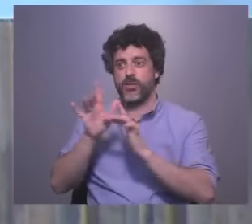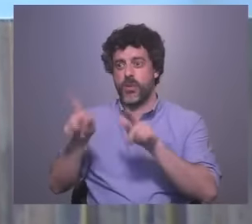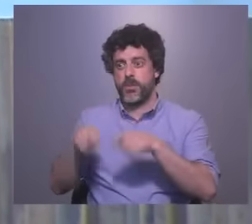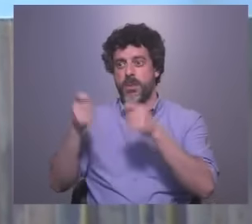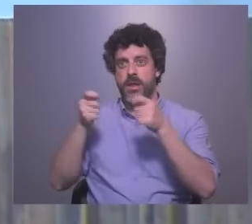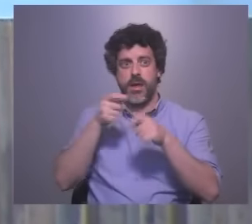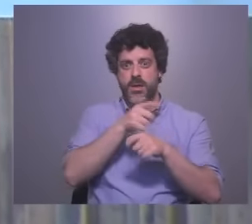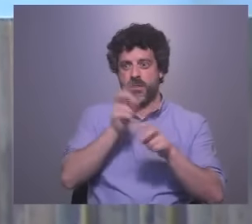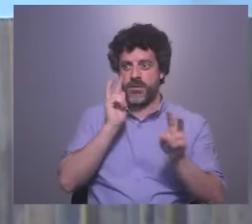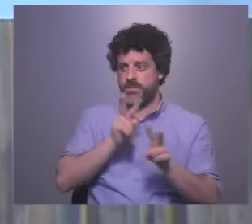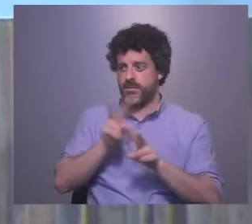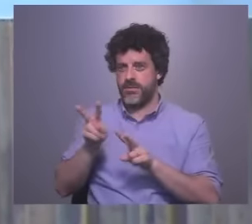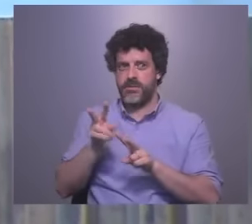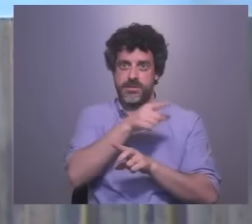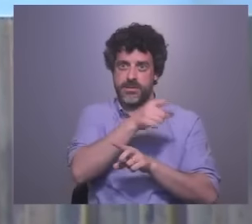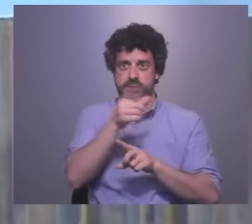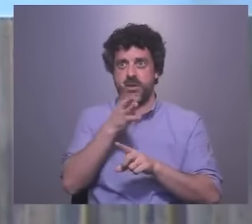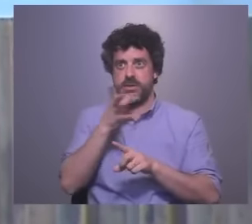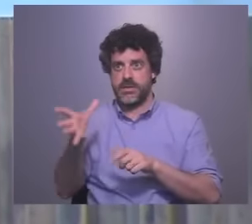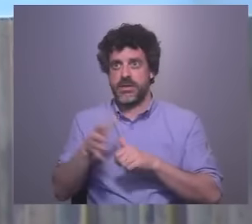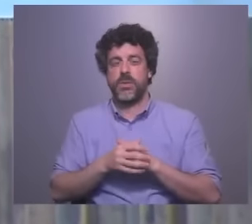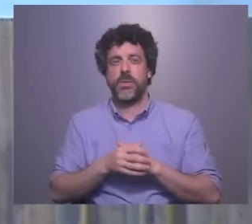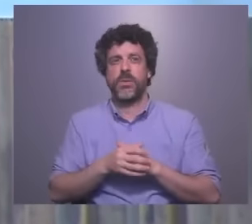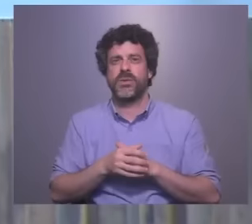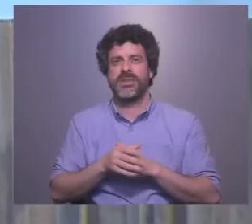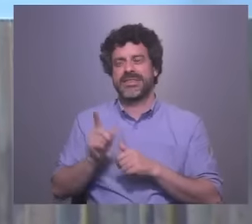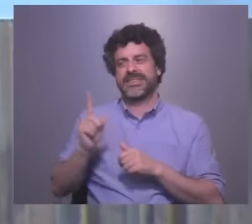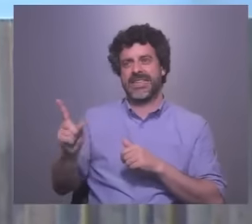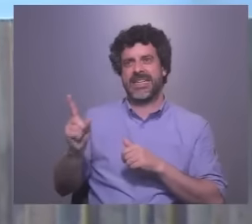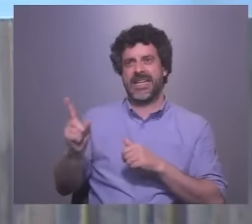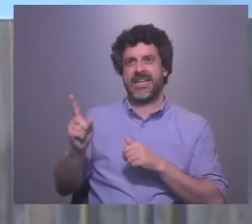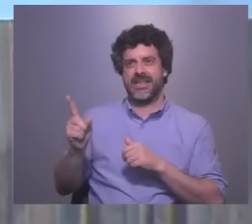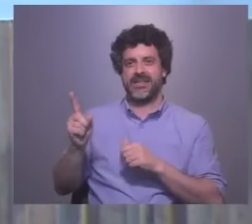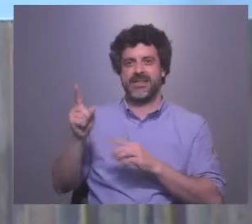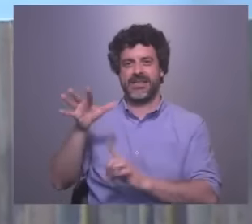lo stesso fece dei pesci, quanto ne volevano.